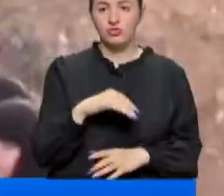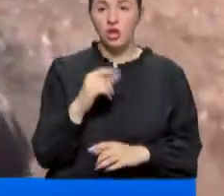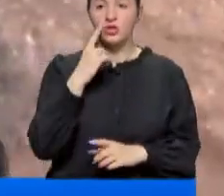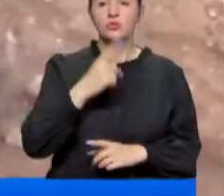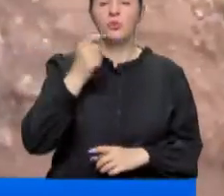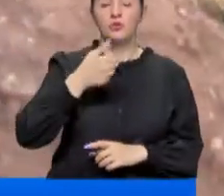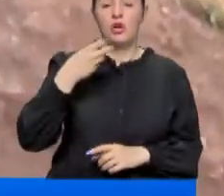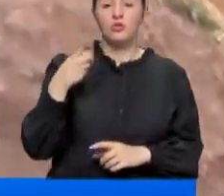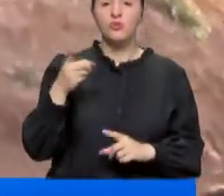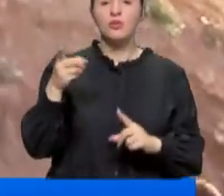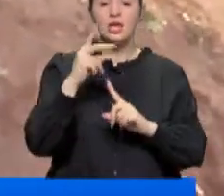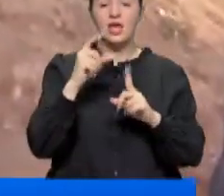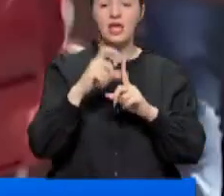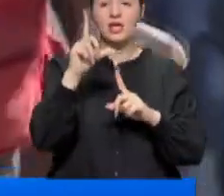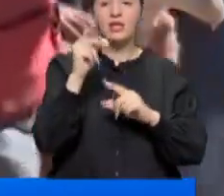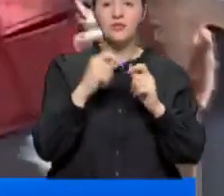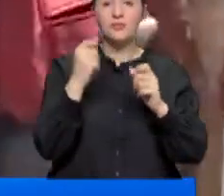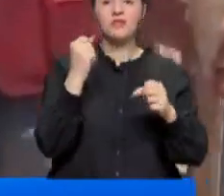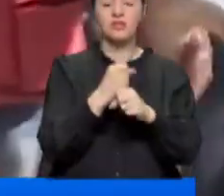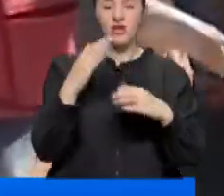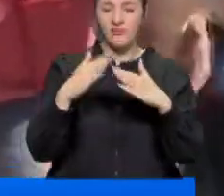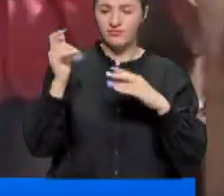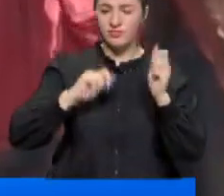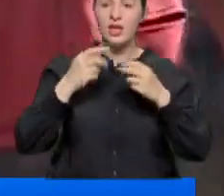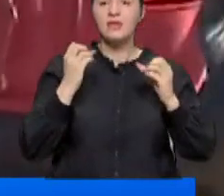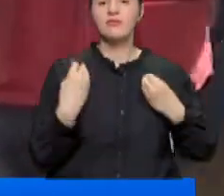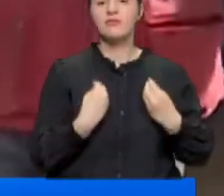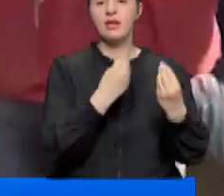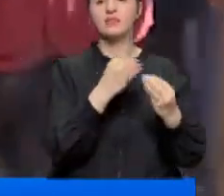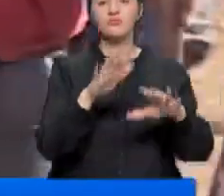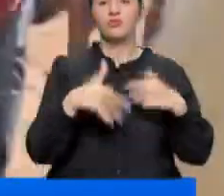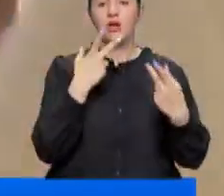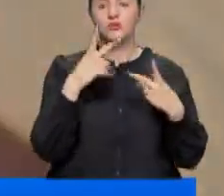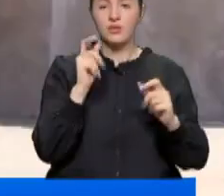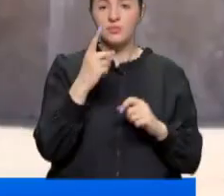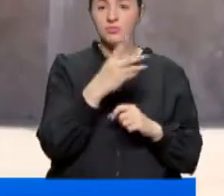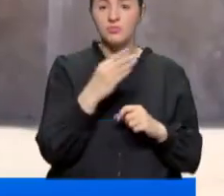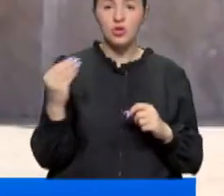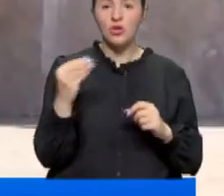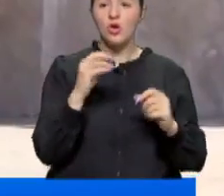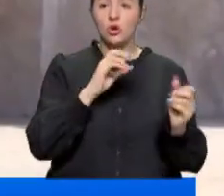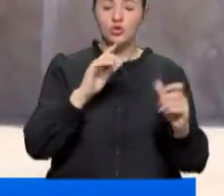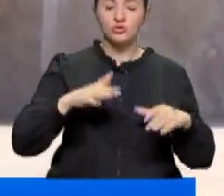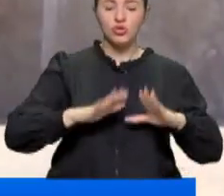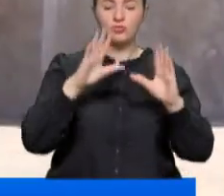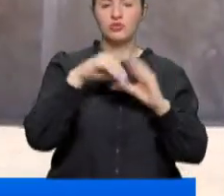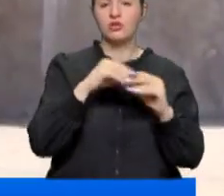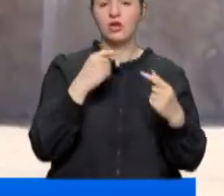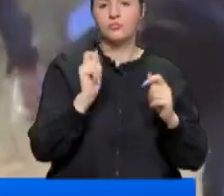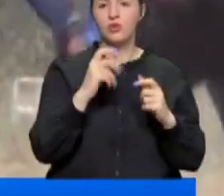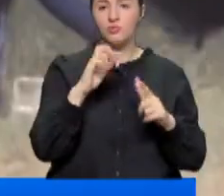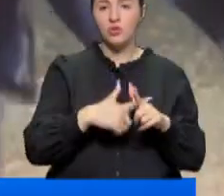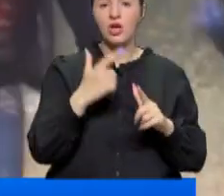Cumhurbaşkanı Erdoğan ilikte biriket evlerin teslim töreninde açıkladı 1 milyon Suriyeli göçmen için yapılacak projeyi CHP